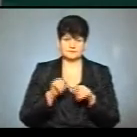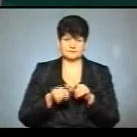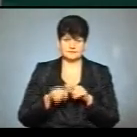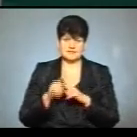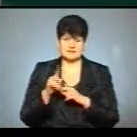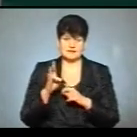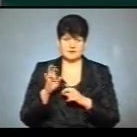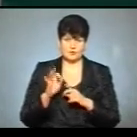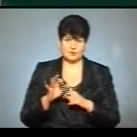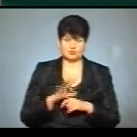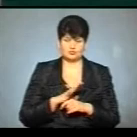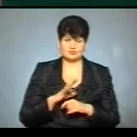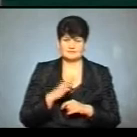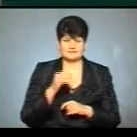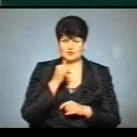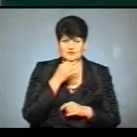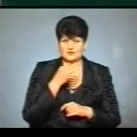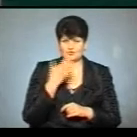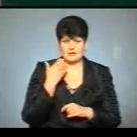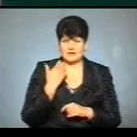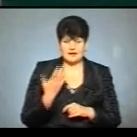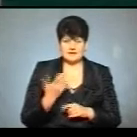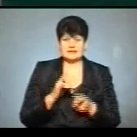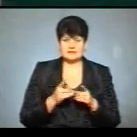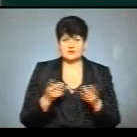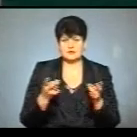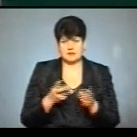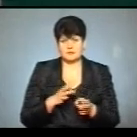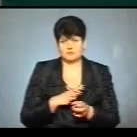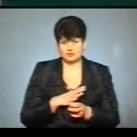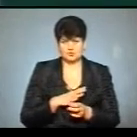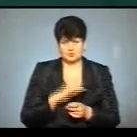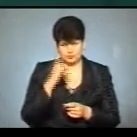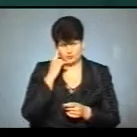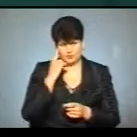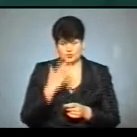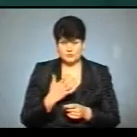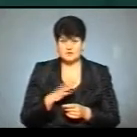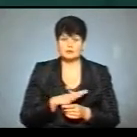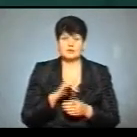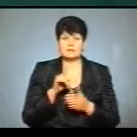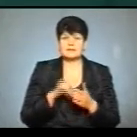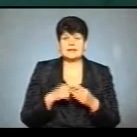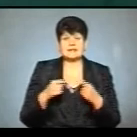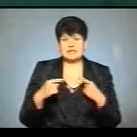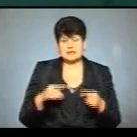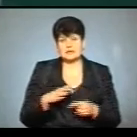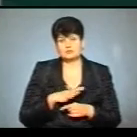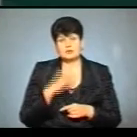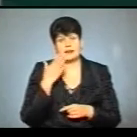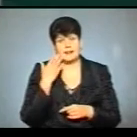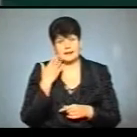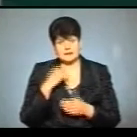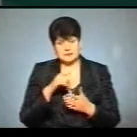скажу, що ЗНО було легке, таке, що дійсно треба було подумати. Були питання різні. Були досить легкі